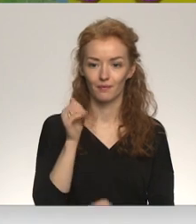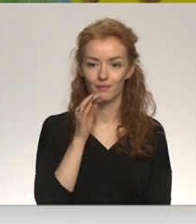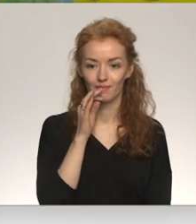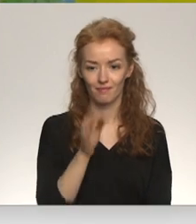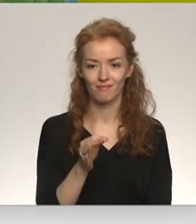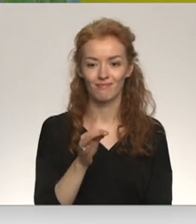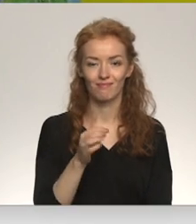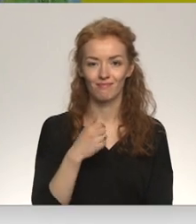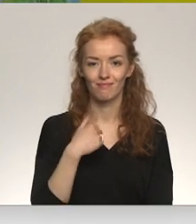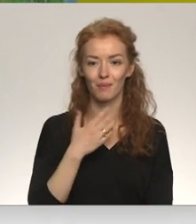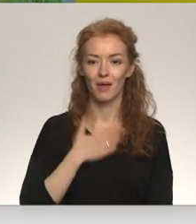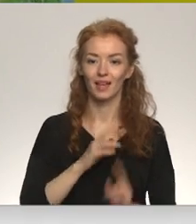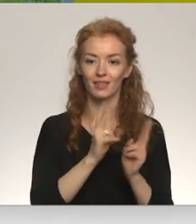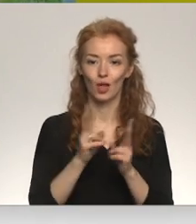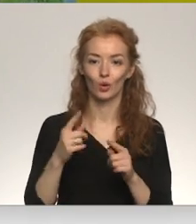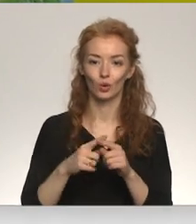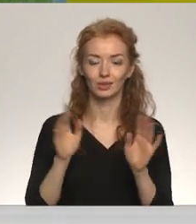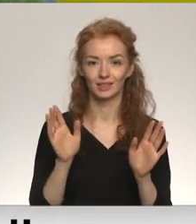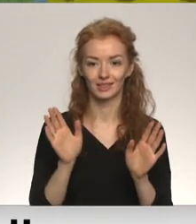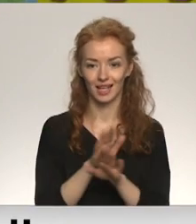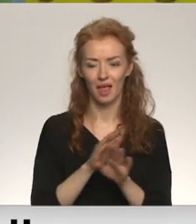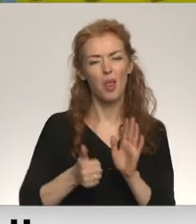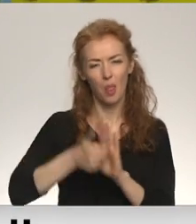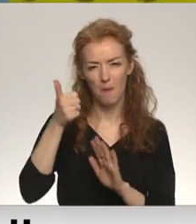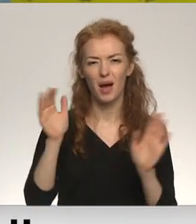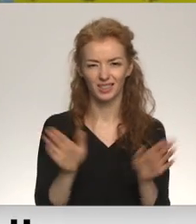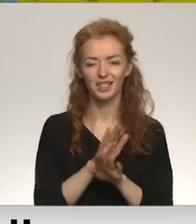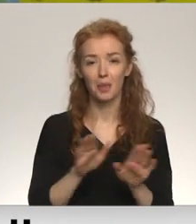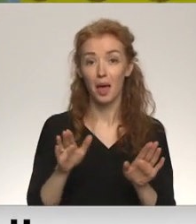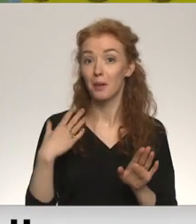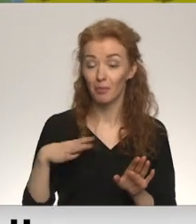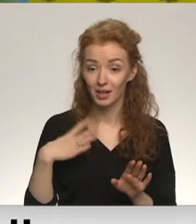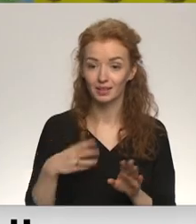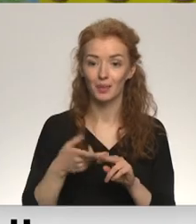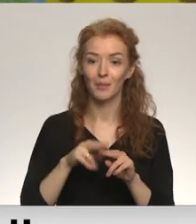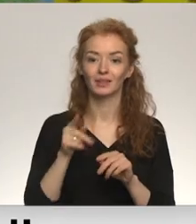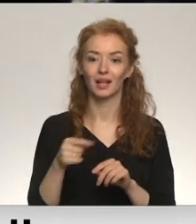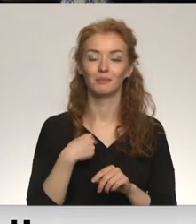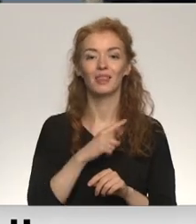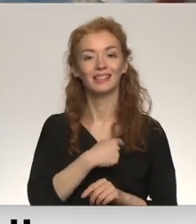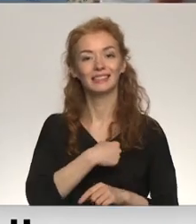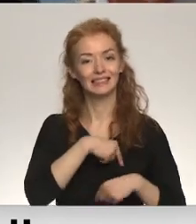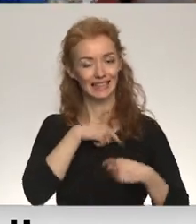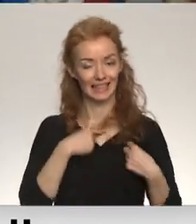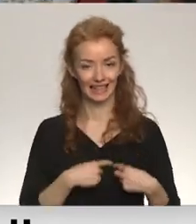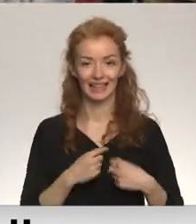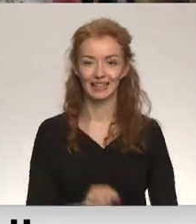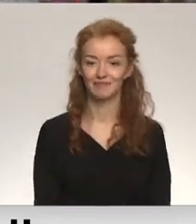dejot un dziedāt, labāk dziedāt, tāpēc tas ir man sirdī.